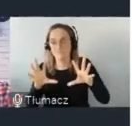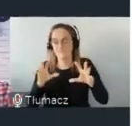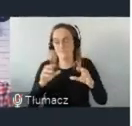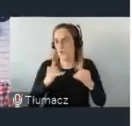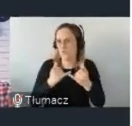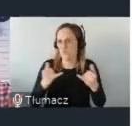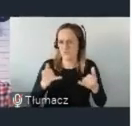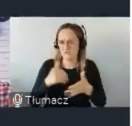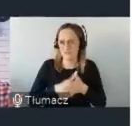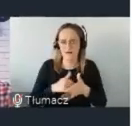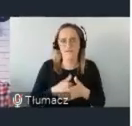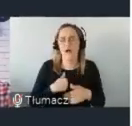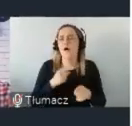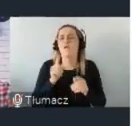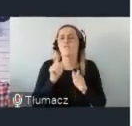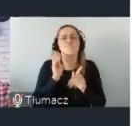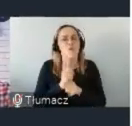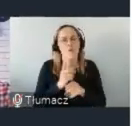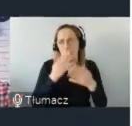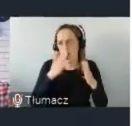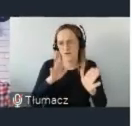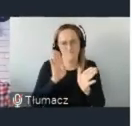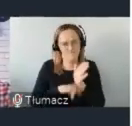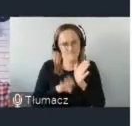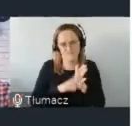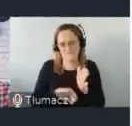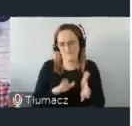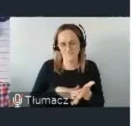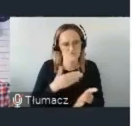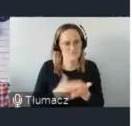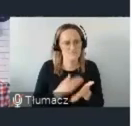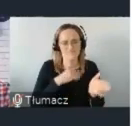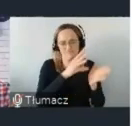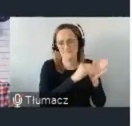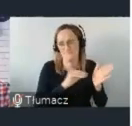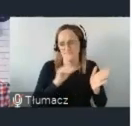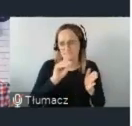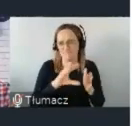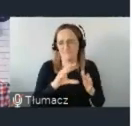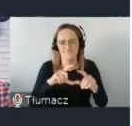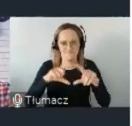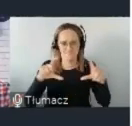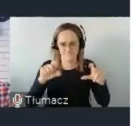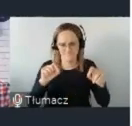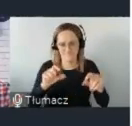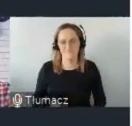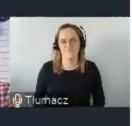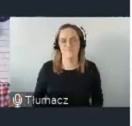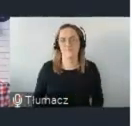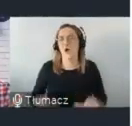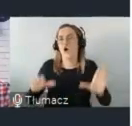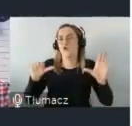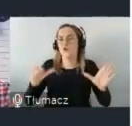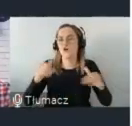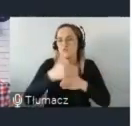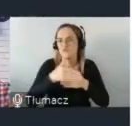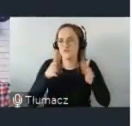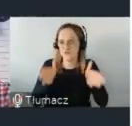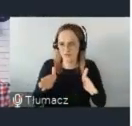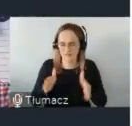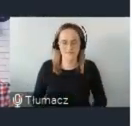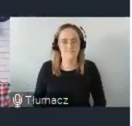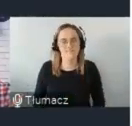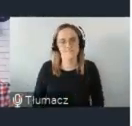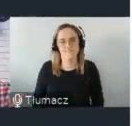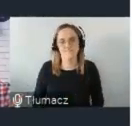zachować. Ja pokażę wam tylko taki przykład, najprostszy, wstawię ten oto sześcian tutaj na środeczek,